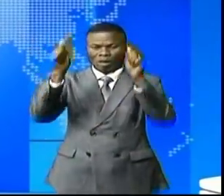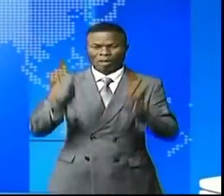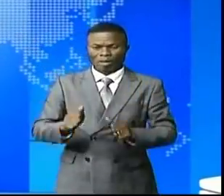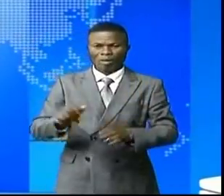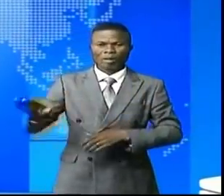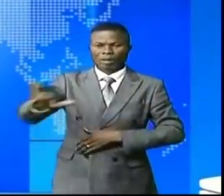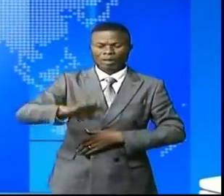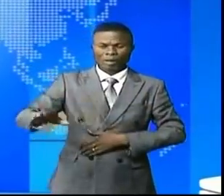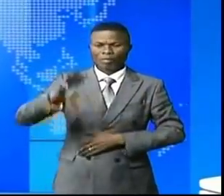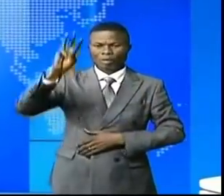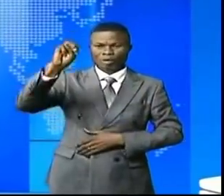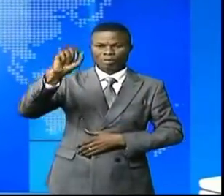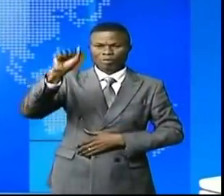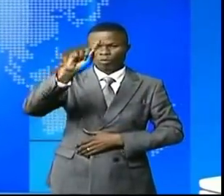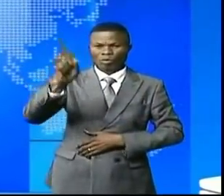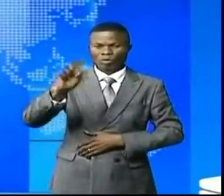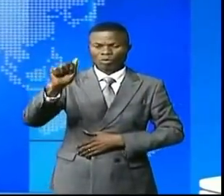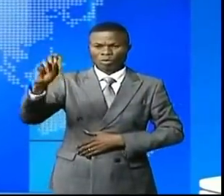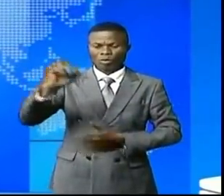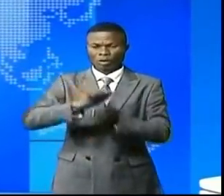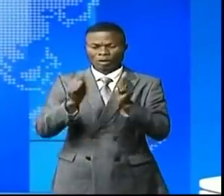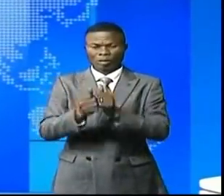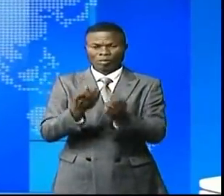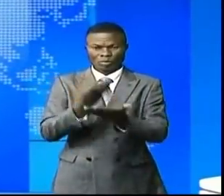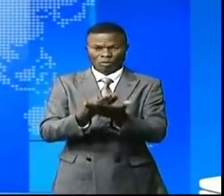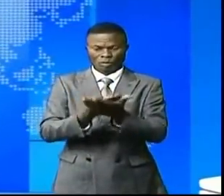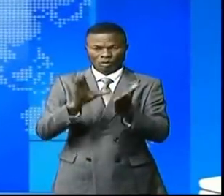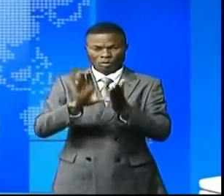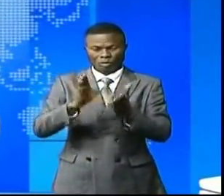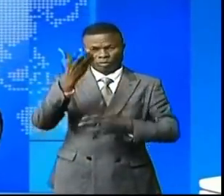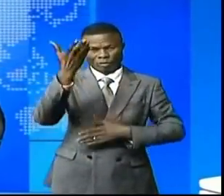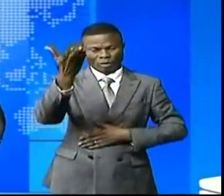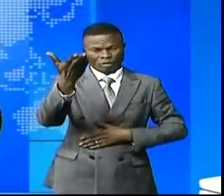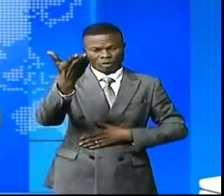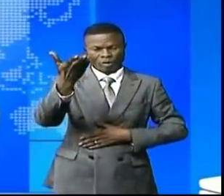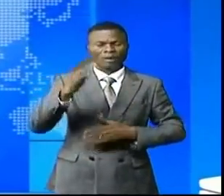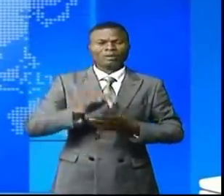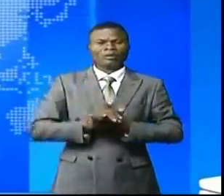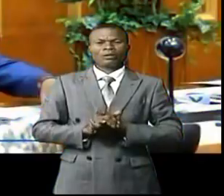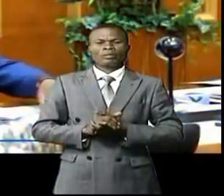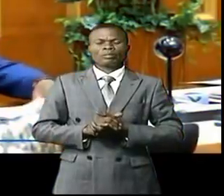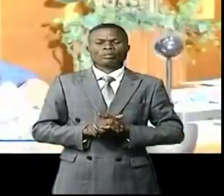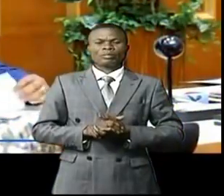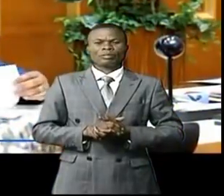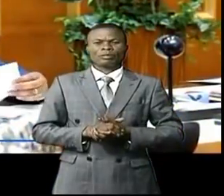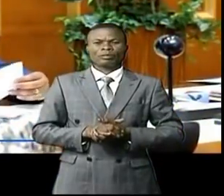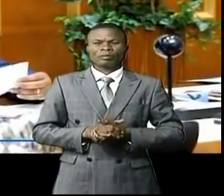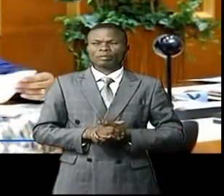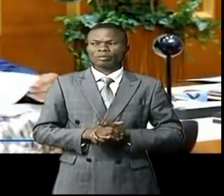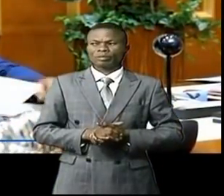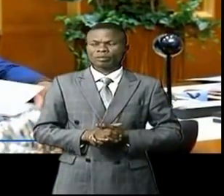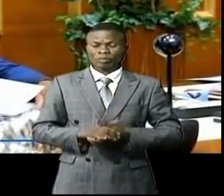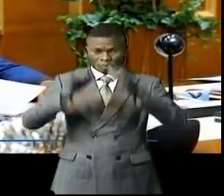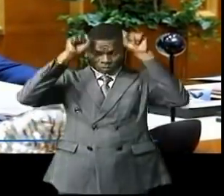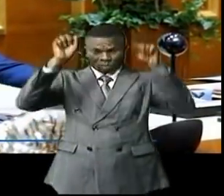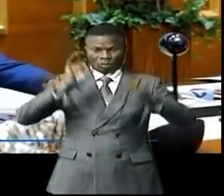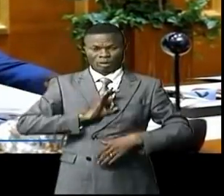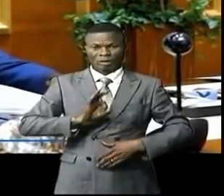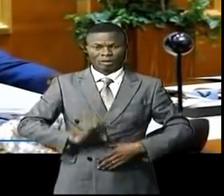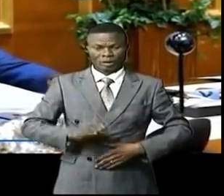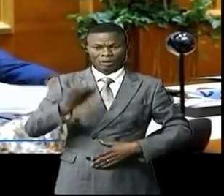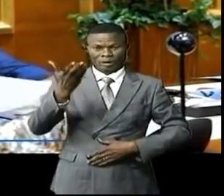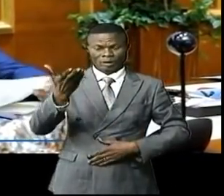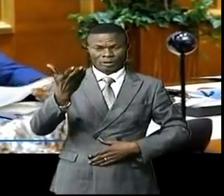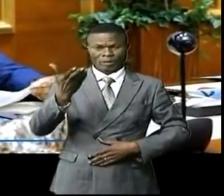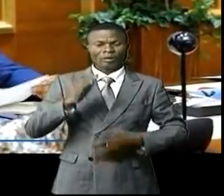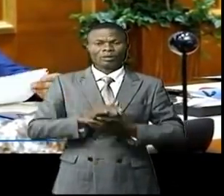Mozambique et le question budgétaire. Reportage de nos confrères de la presse présidentielle. La République, chef de l'État Félix Antoine